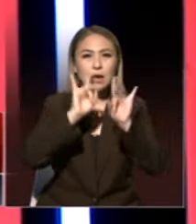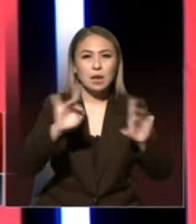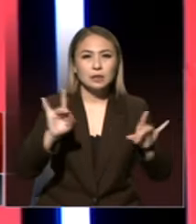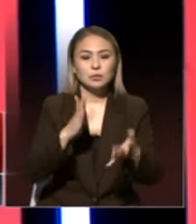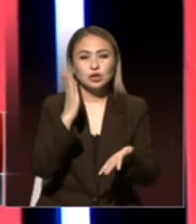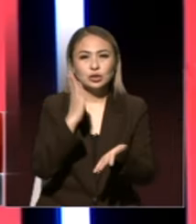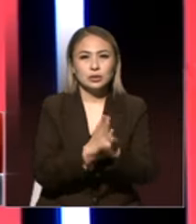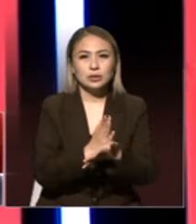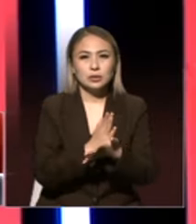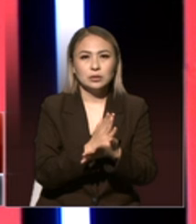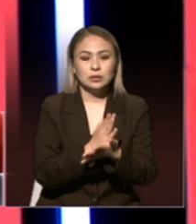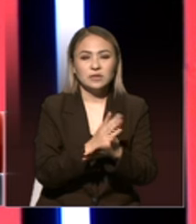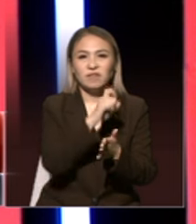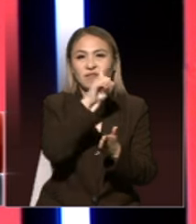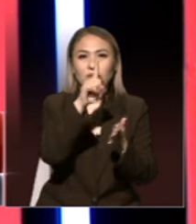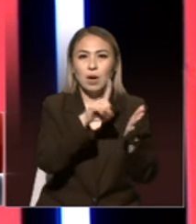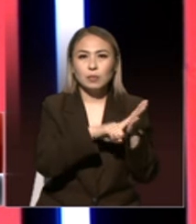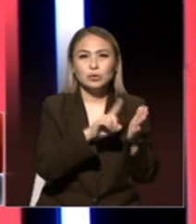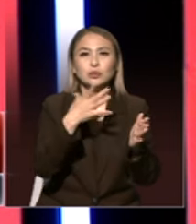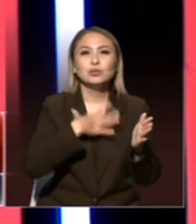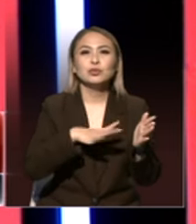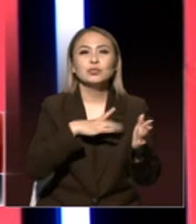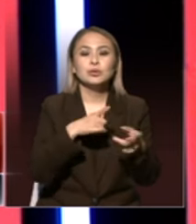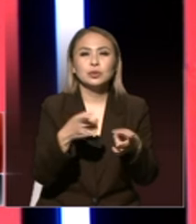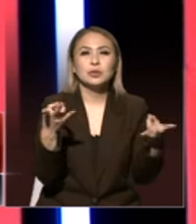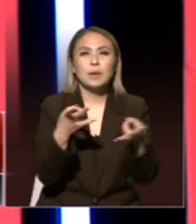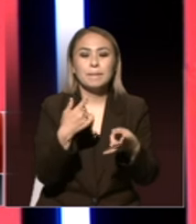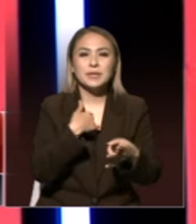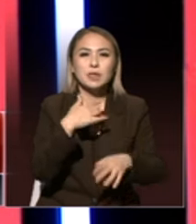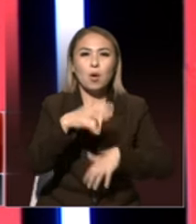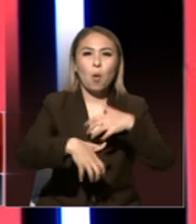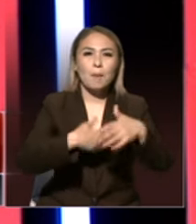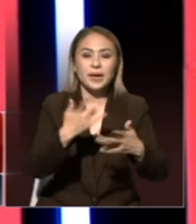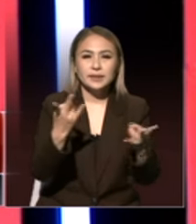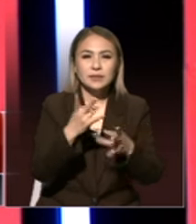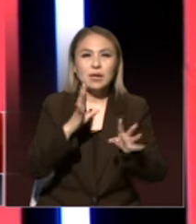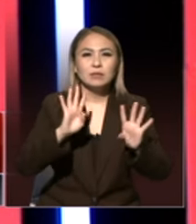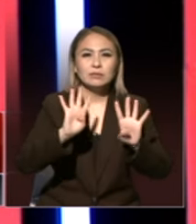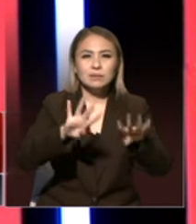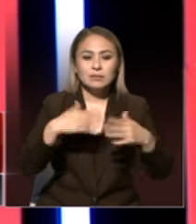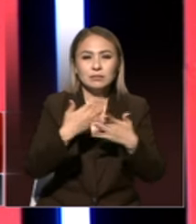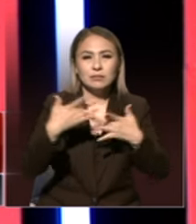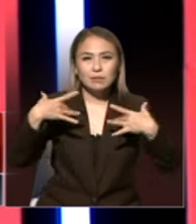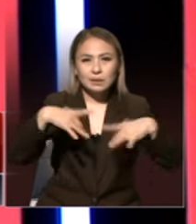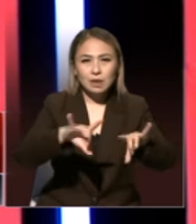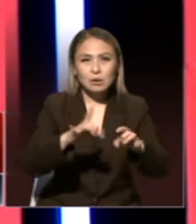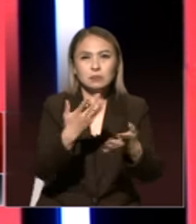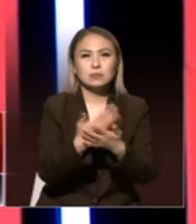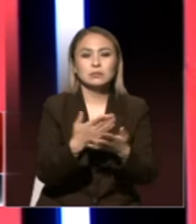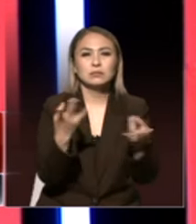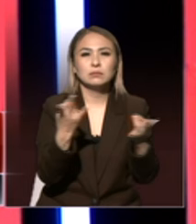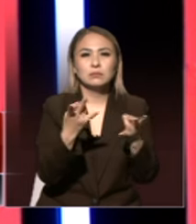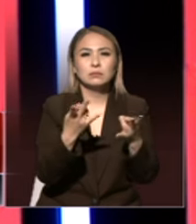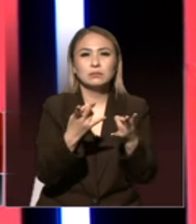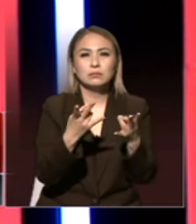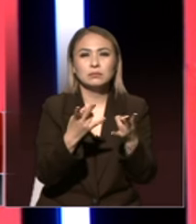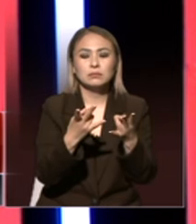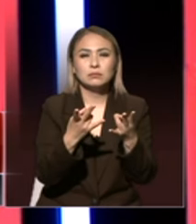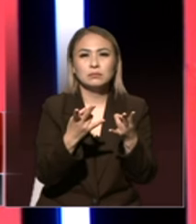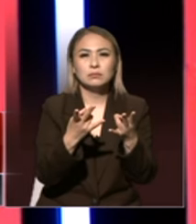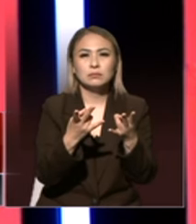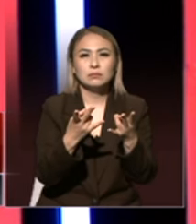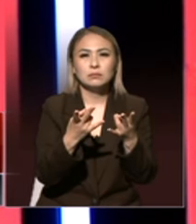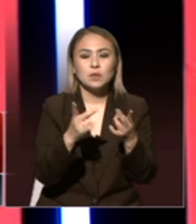айтты, бізден сұрап, сендерге немене керек деді? Бізге комбайн керек, бізге трактор керек, бізге анау керек, бізге мынау керек. Онда бүйтейік, так,